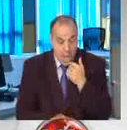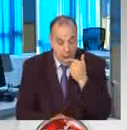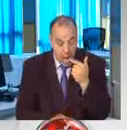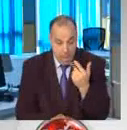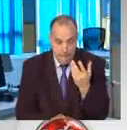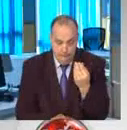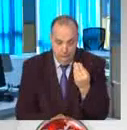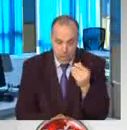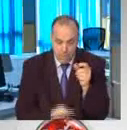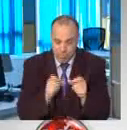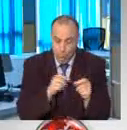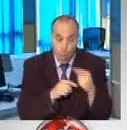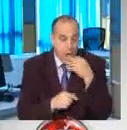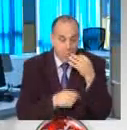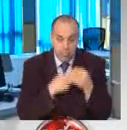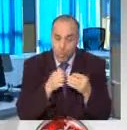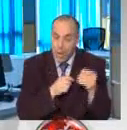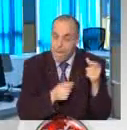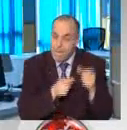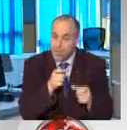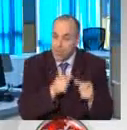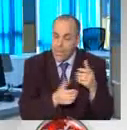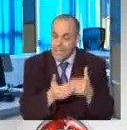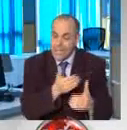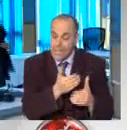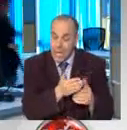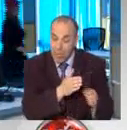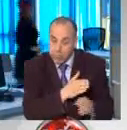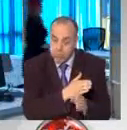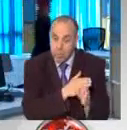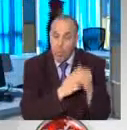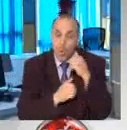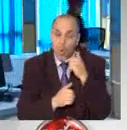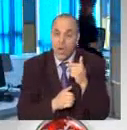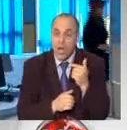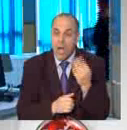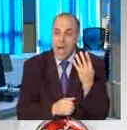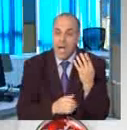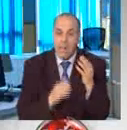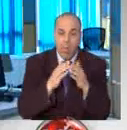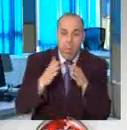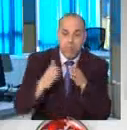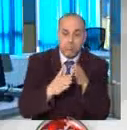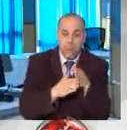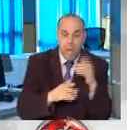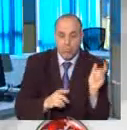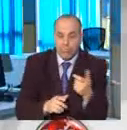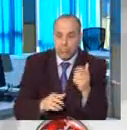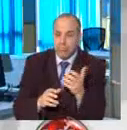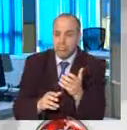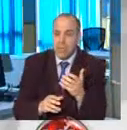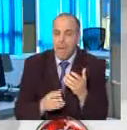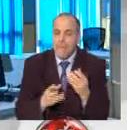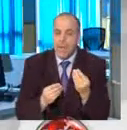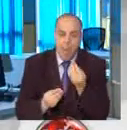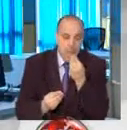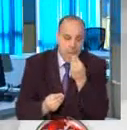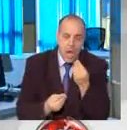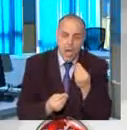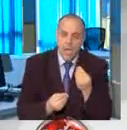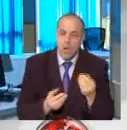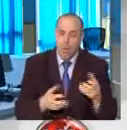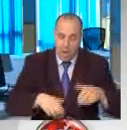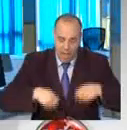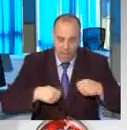عدد من أهالي المنطقة أن مجموعة مسلحة اقتحمت 4 منازل واستولت على كمية كبيرة من المؤونة